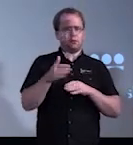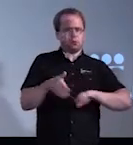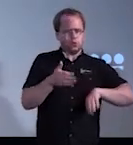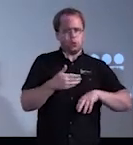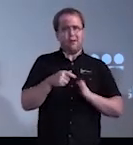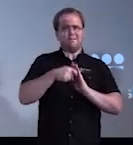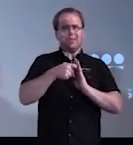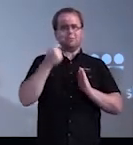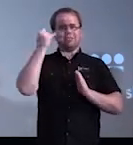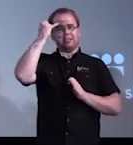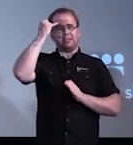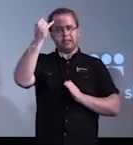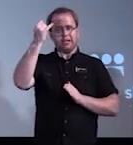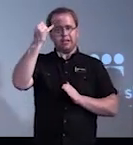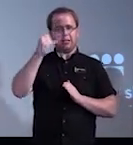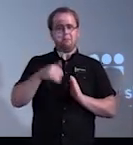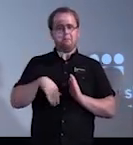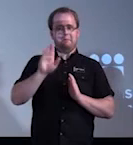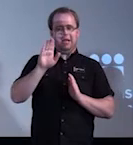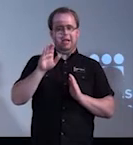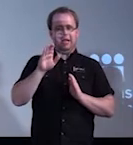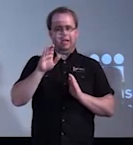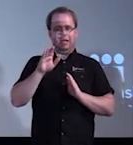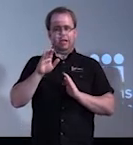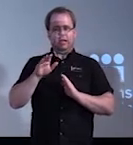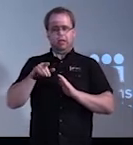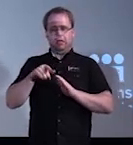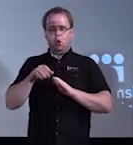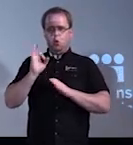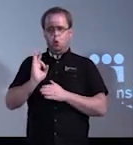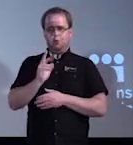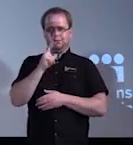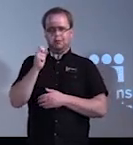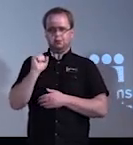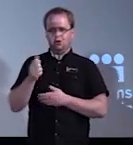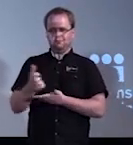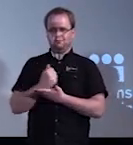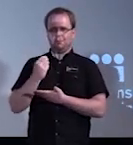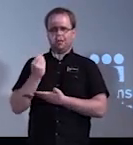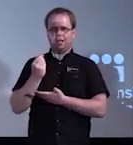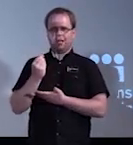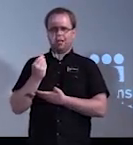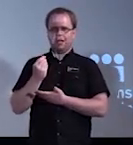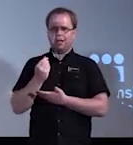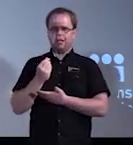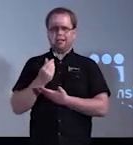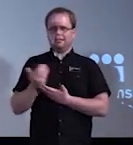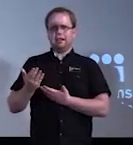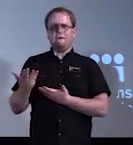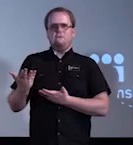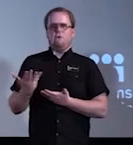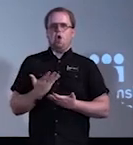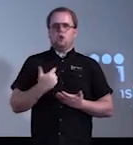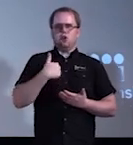idé snarare har byggt på hur man snabbast ska få pengar, snarare än vad är det jag vill berätta.